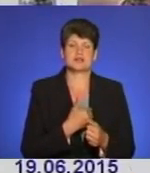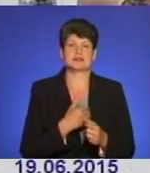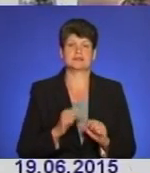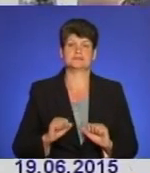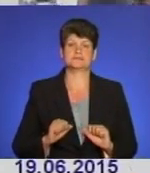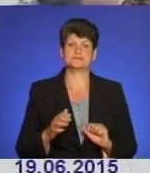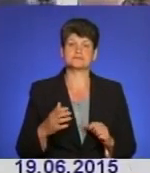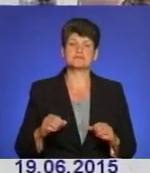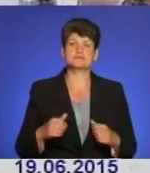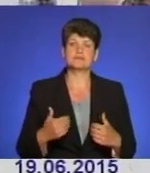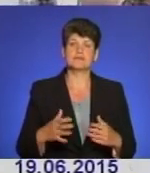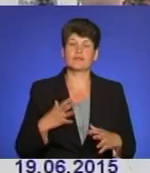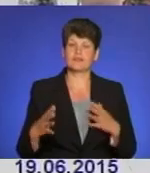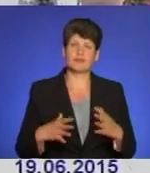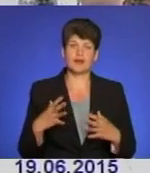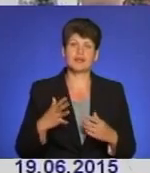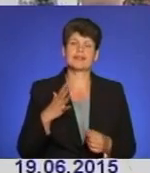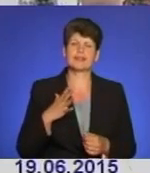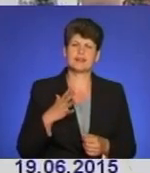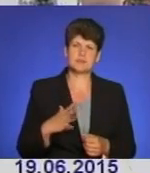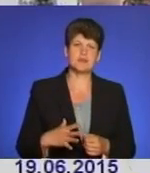і побажати терпіння в тій